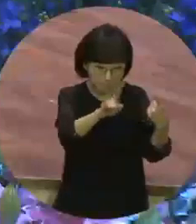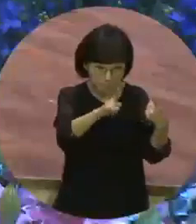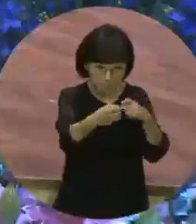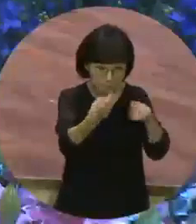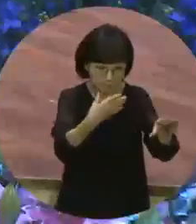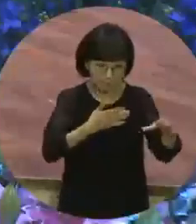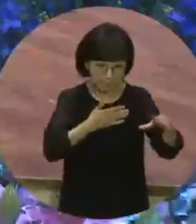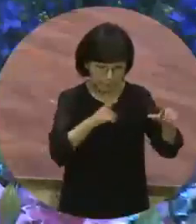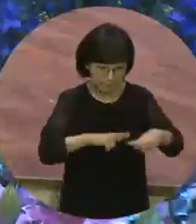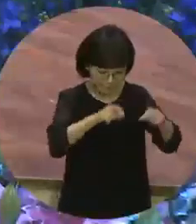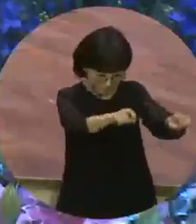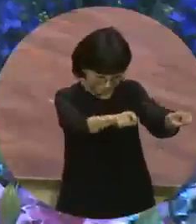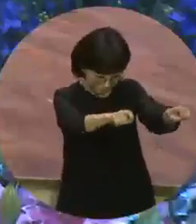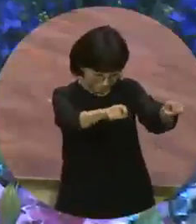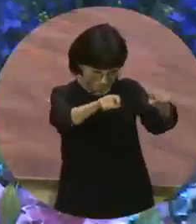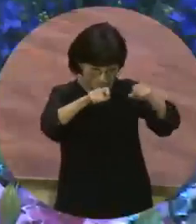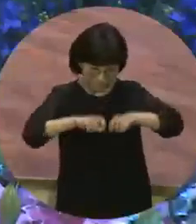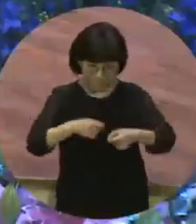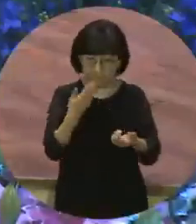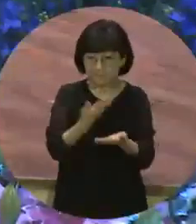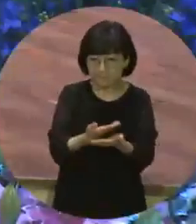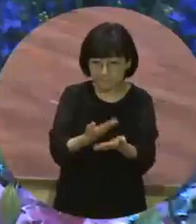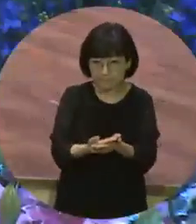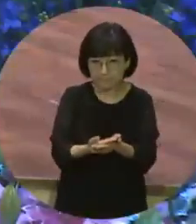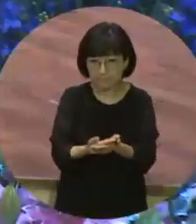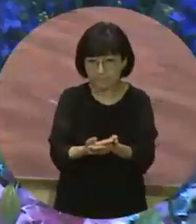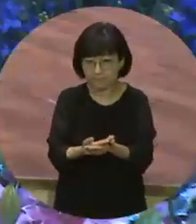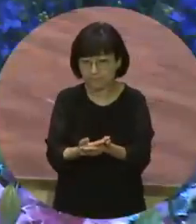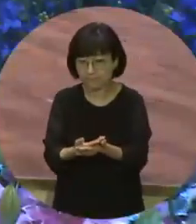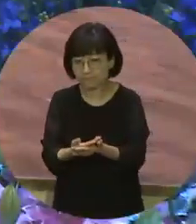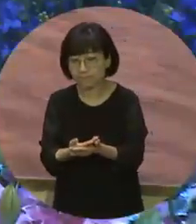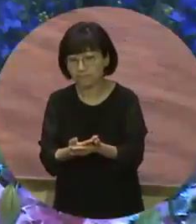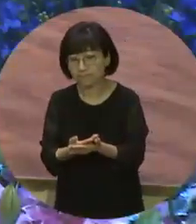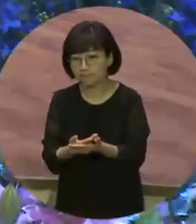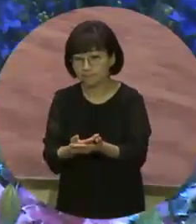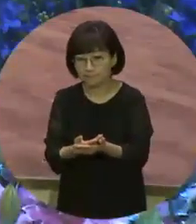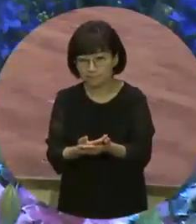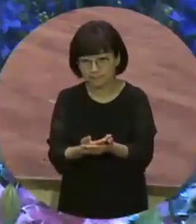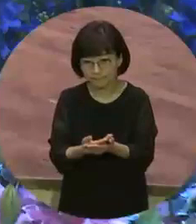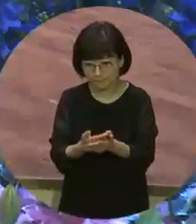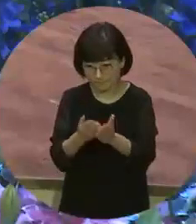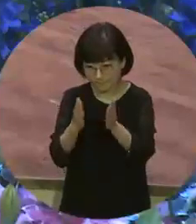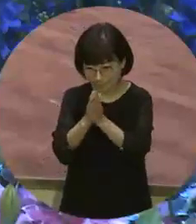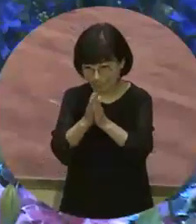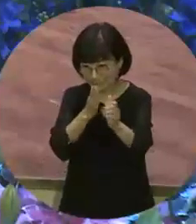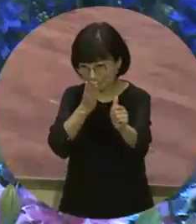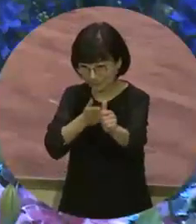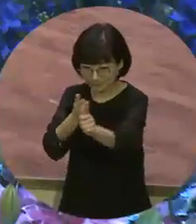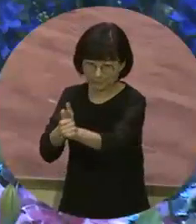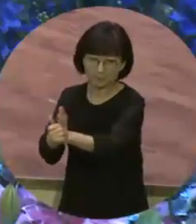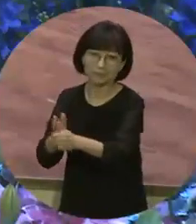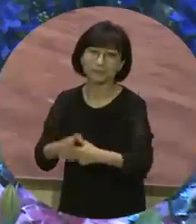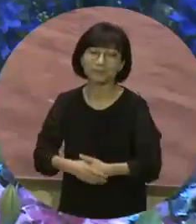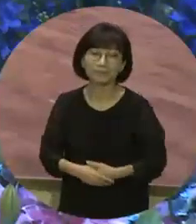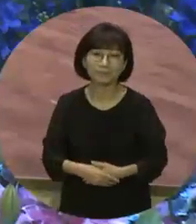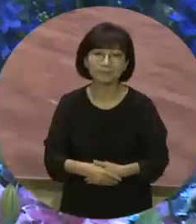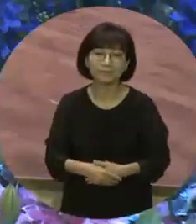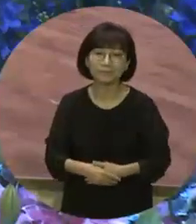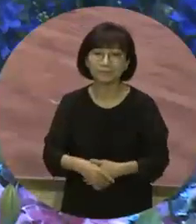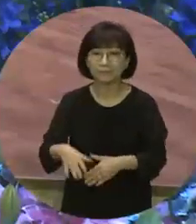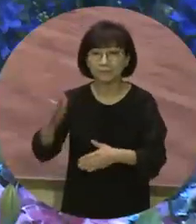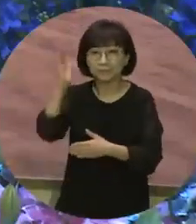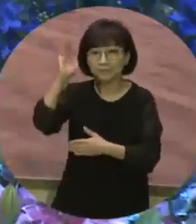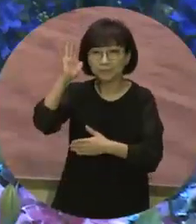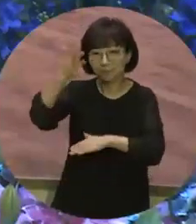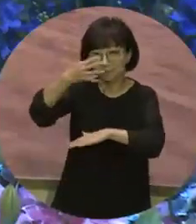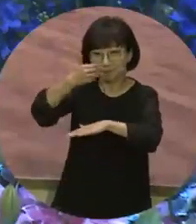삶의 현장에서도 그대로 체험하게 하여 주옵소서. 이런 영계 승도를 다 되시길 주님으로 축복합니다.